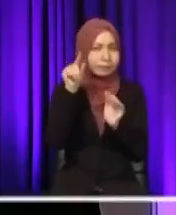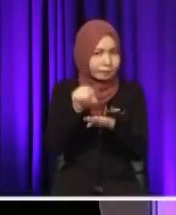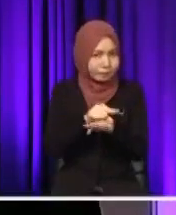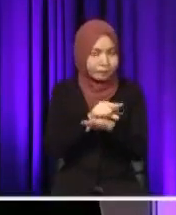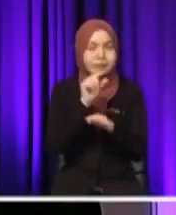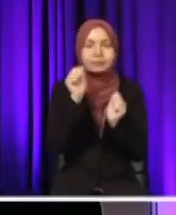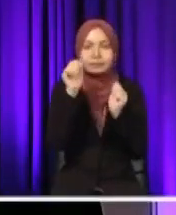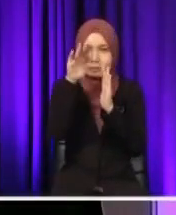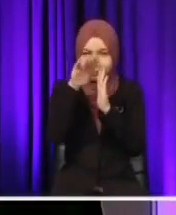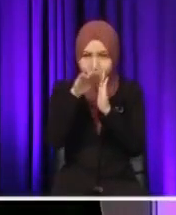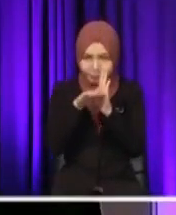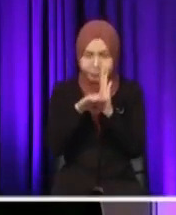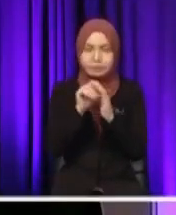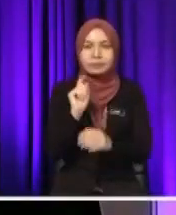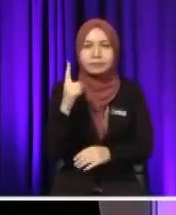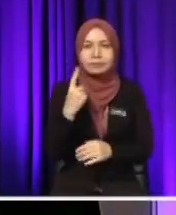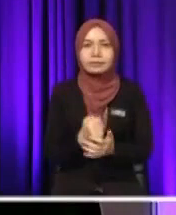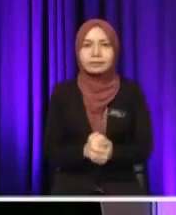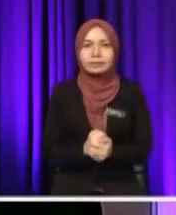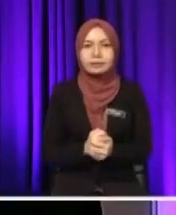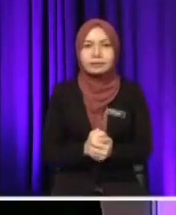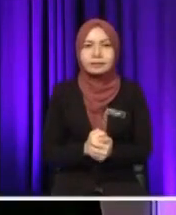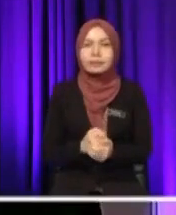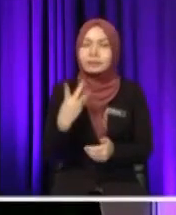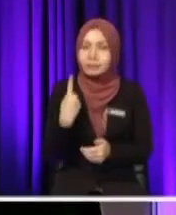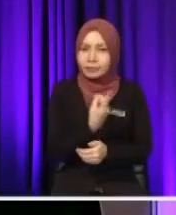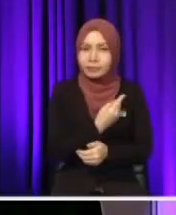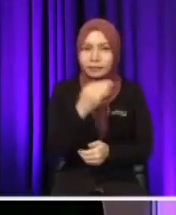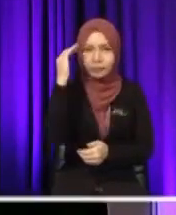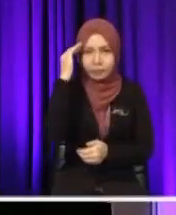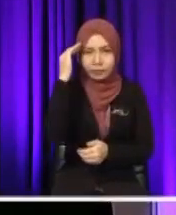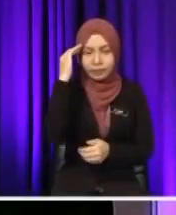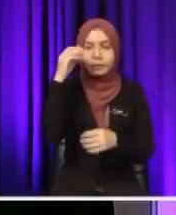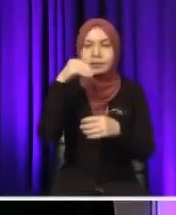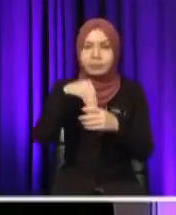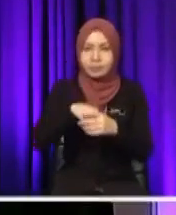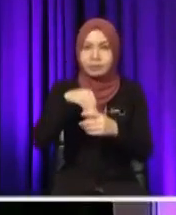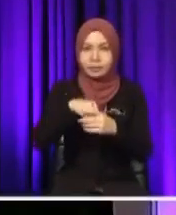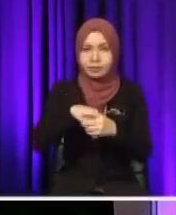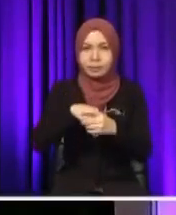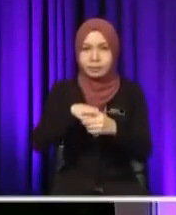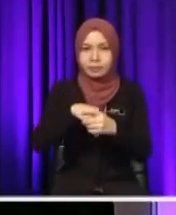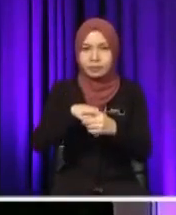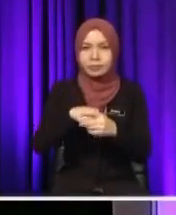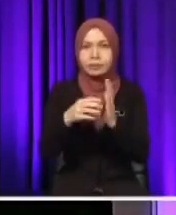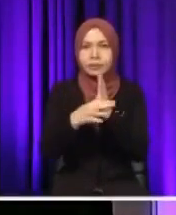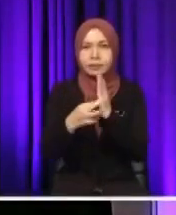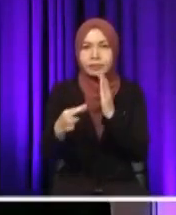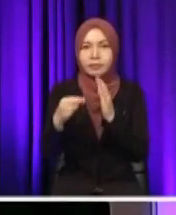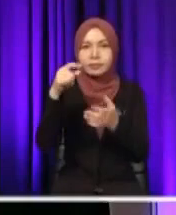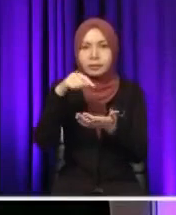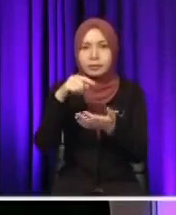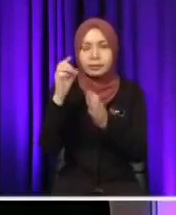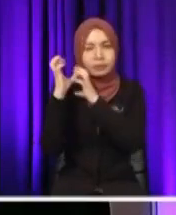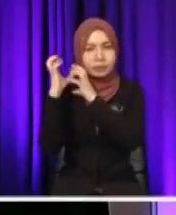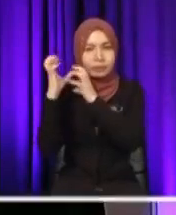kandungan nutrisi dalam minyak sawit ini banyak mengandungi vitamin. Oh, ada vitamin juga? Yes. Banyak vitaminnya, Chris. Okey,